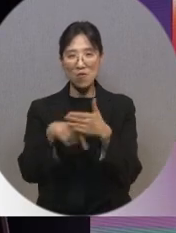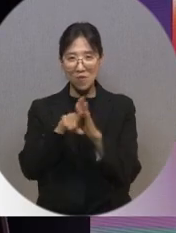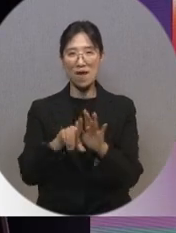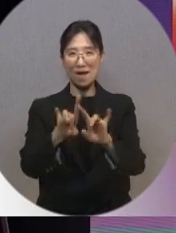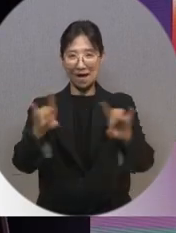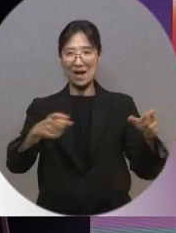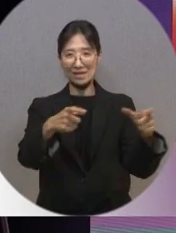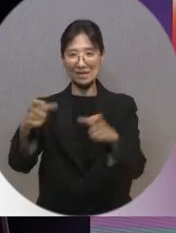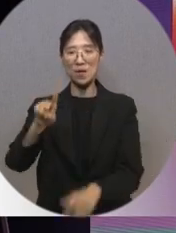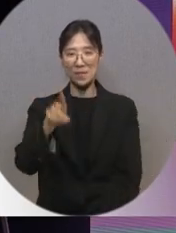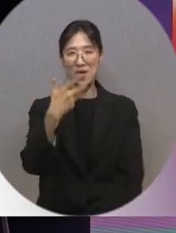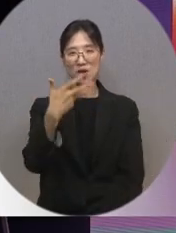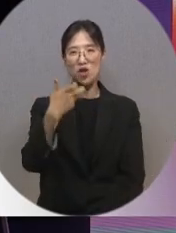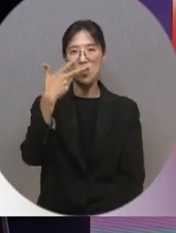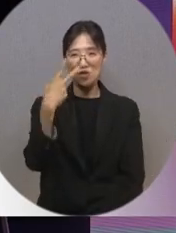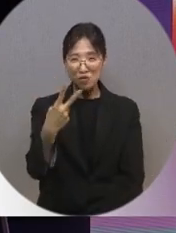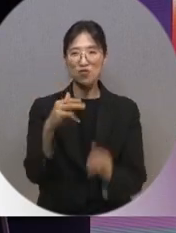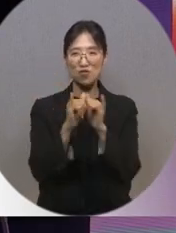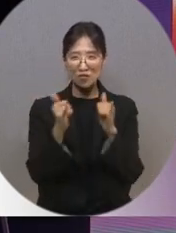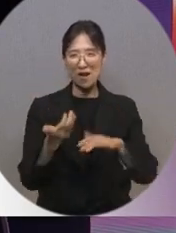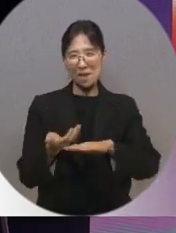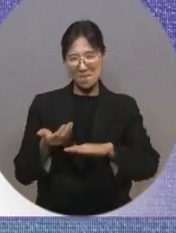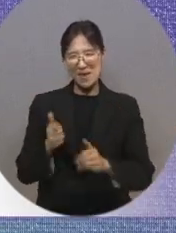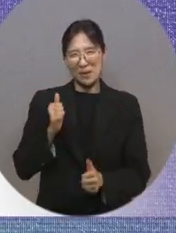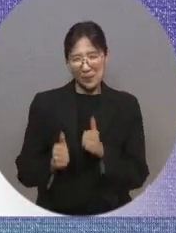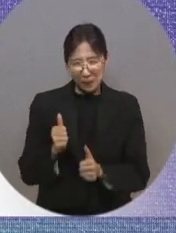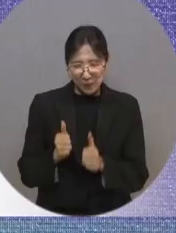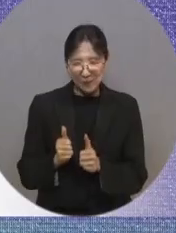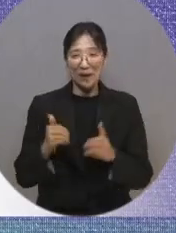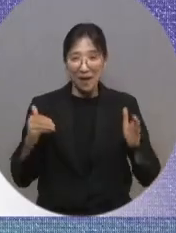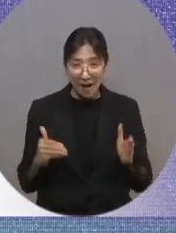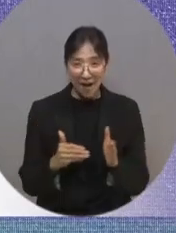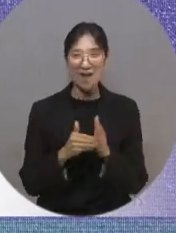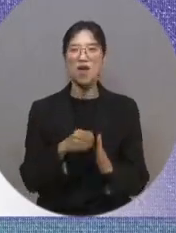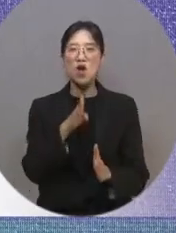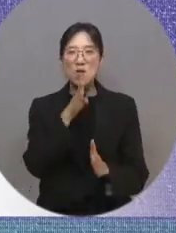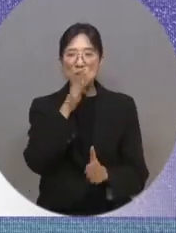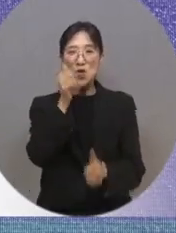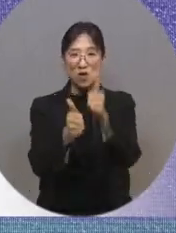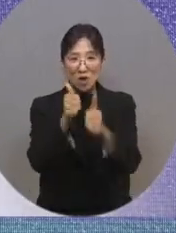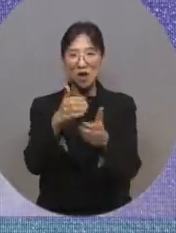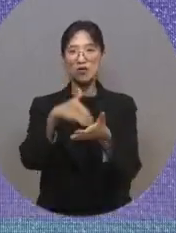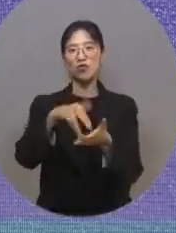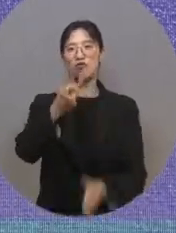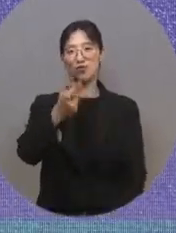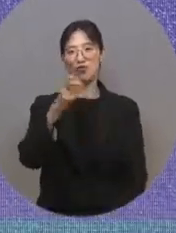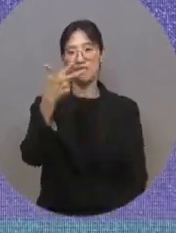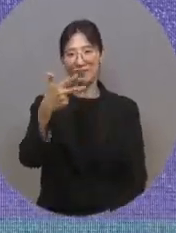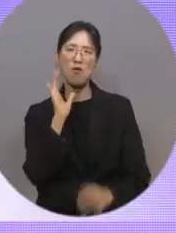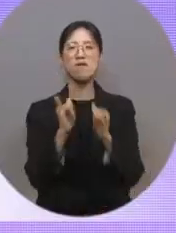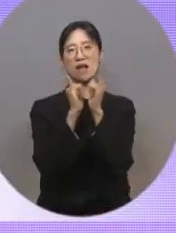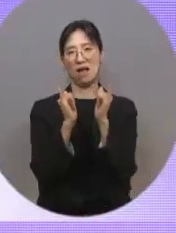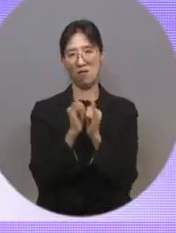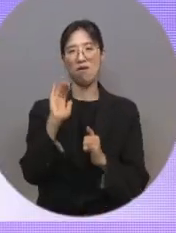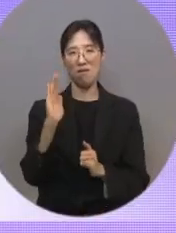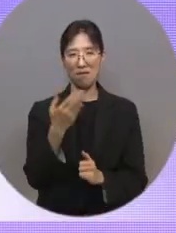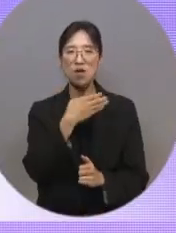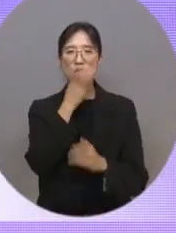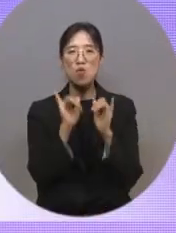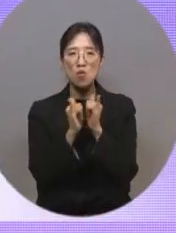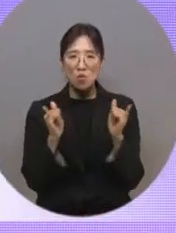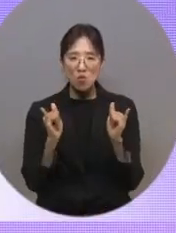지역에서 182명의 참가자들이 치열한 예선을 거쳐서 본선에 27명이 참가했습니다. 노인